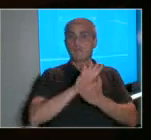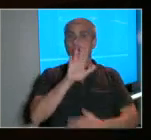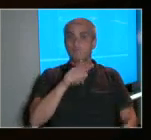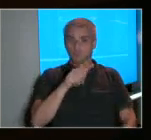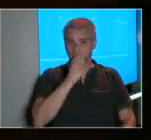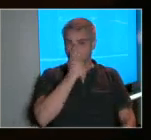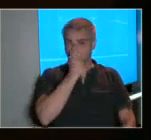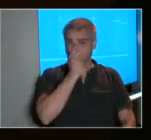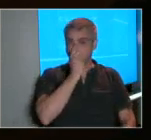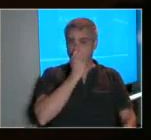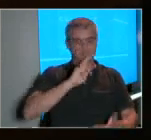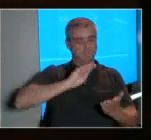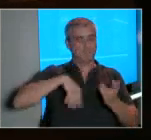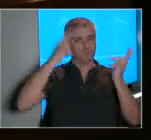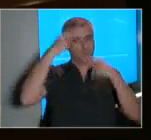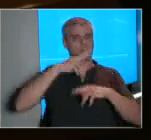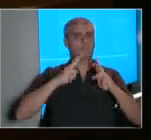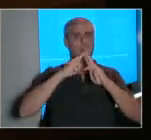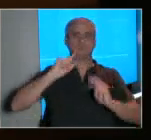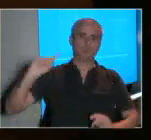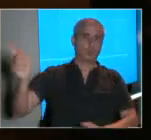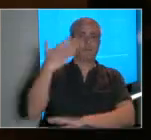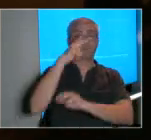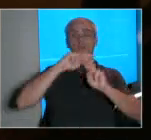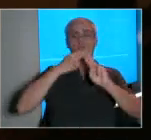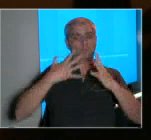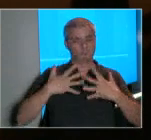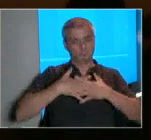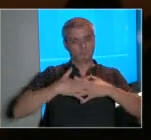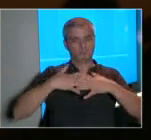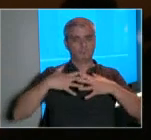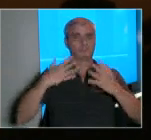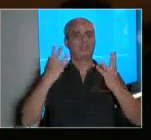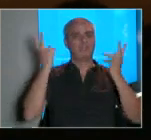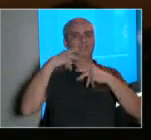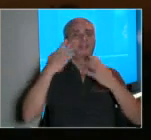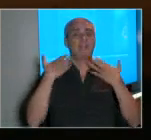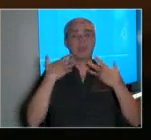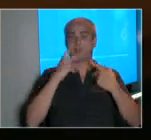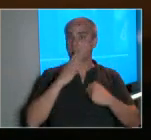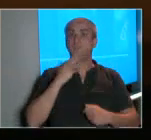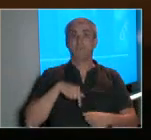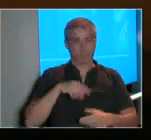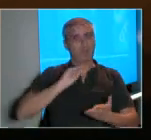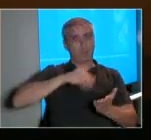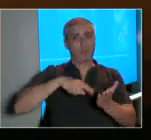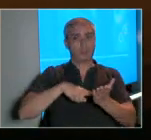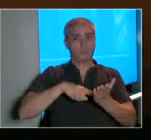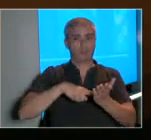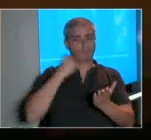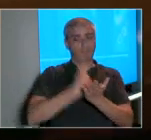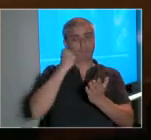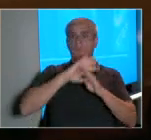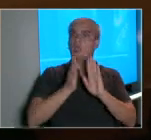ב-2015 חתמו על הסכם פריז, שכל מדינות העולם התאחדו סביבו, הסכם האקלים. גם ישראל חתומה עליו, השררה